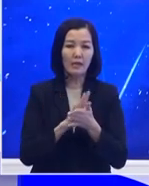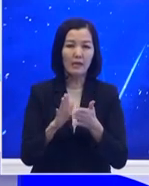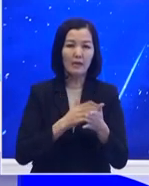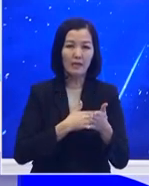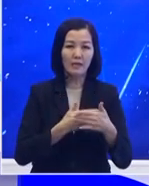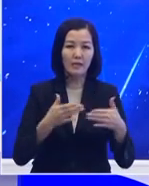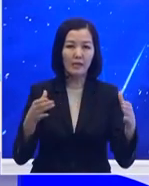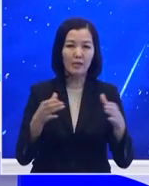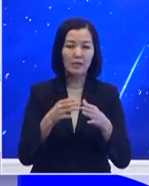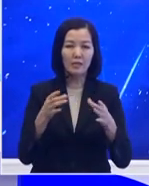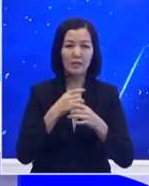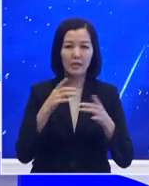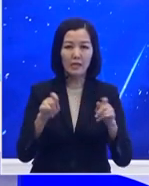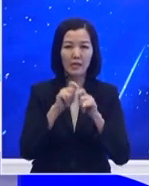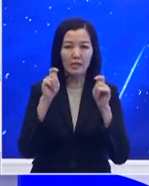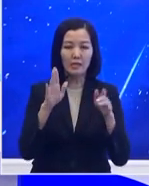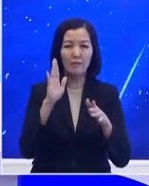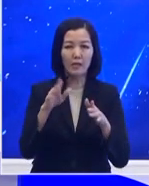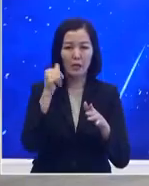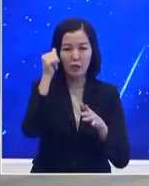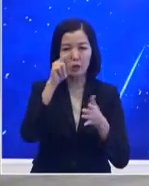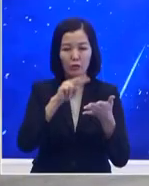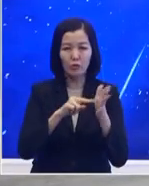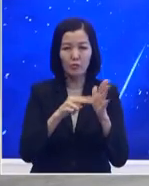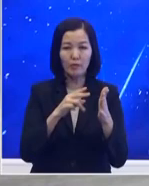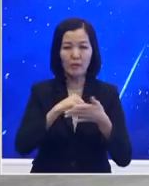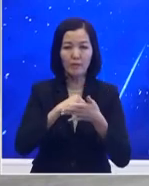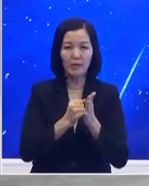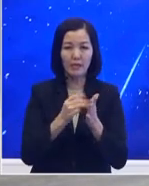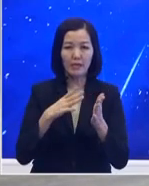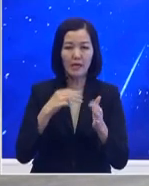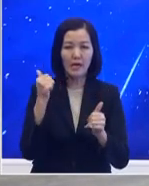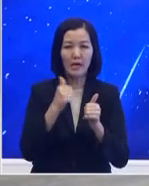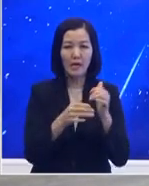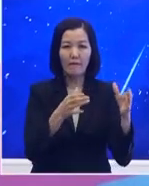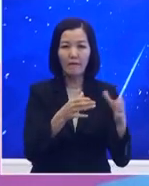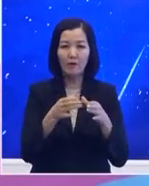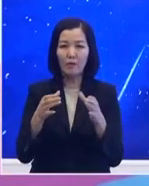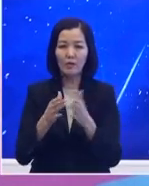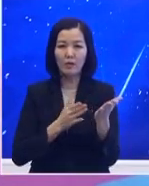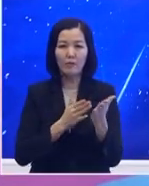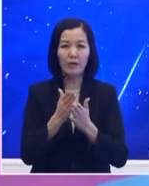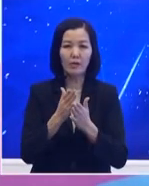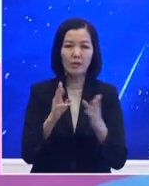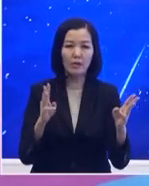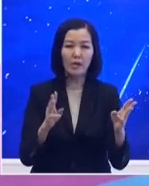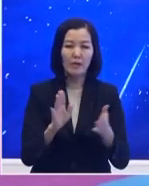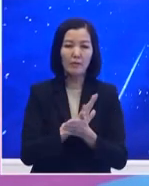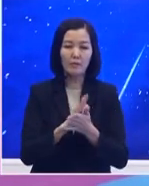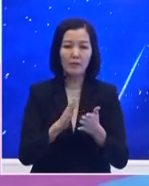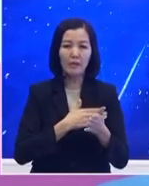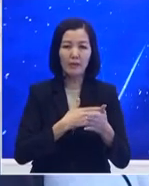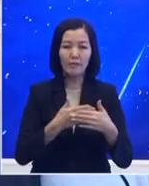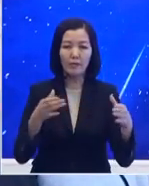ашып, алдағы жоспарларды айқындады. Былтырғы жылдың өзінде әр факультетте белгілі бағыт бойынша волонтерлық топтар жұмысын